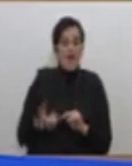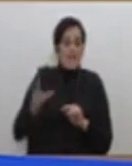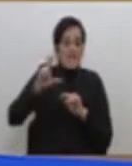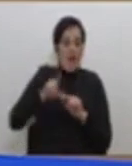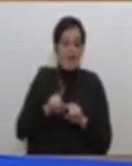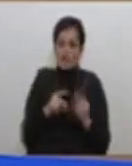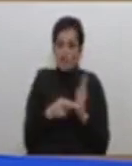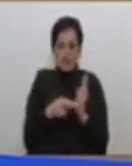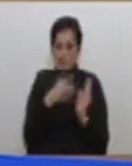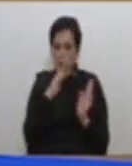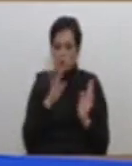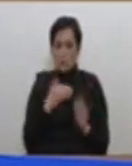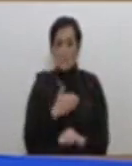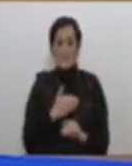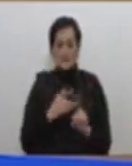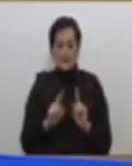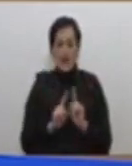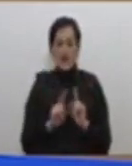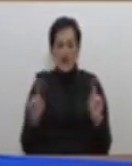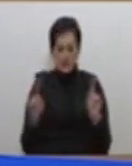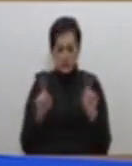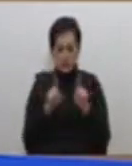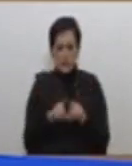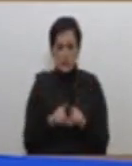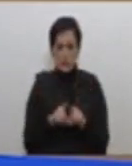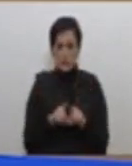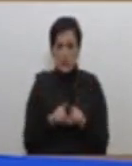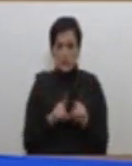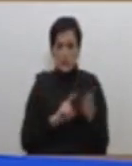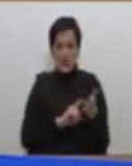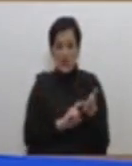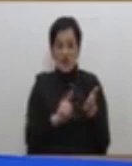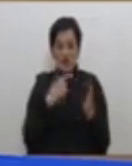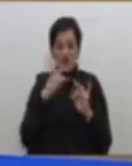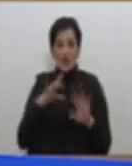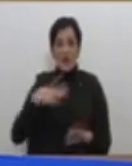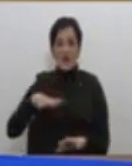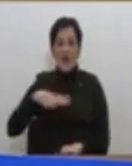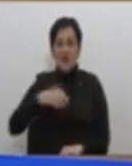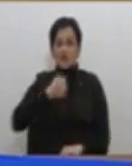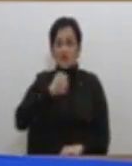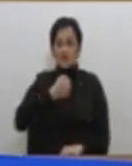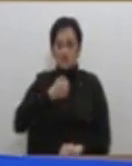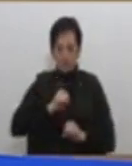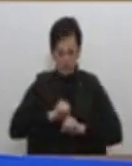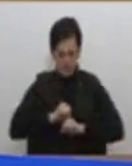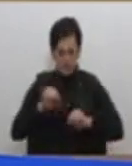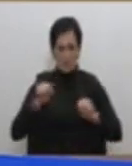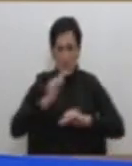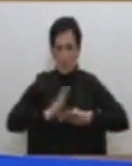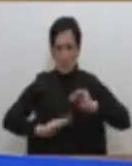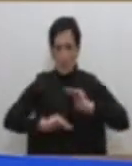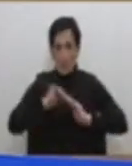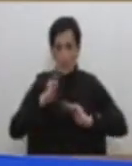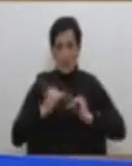dros. Minda gansakutrebulat aseve Xazi gausva kartveli jurnalistebis simamatsisa da profesionalizms, romlebits